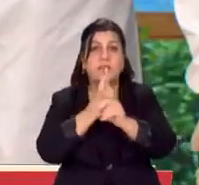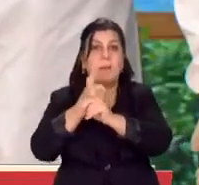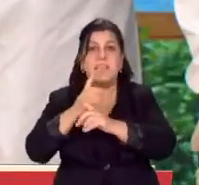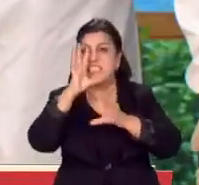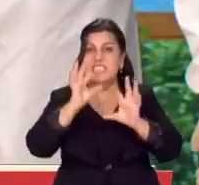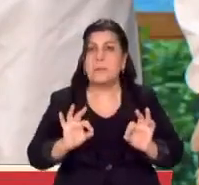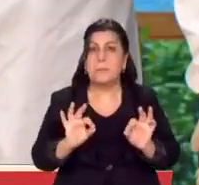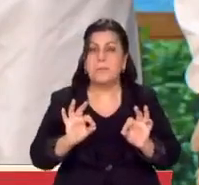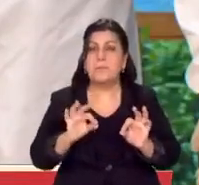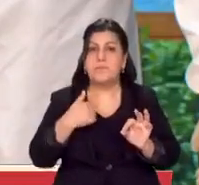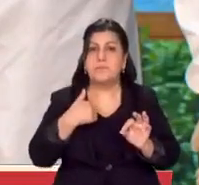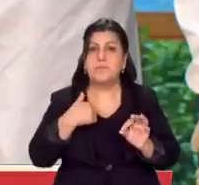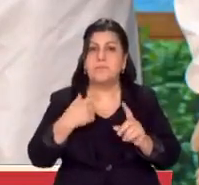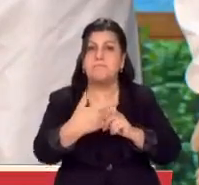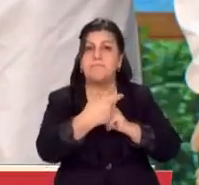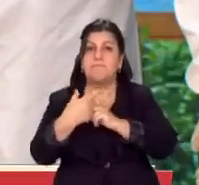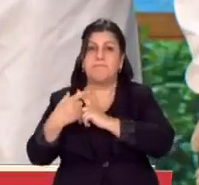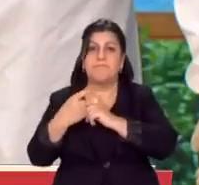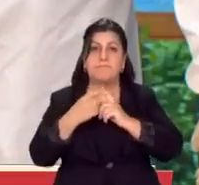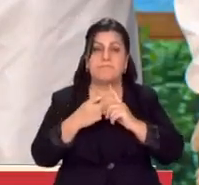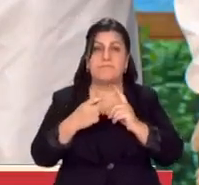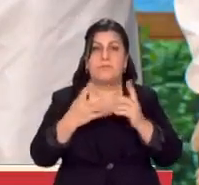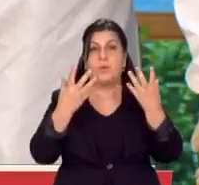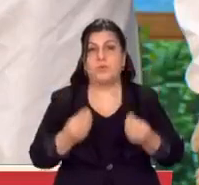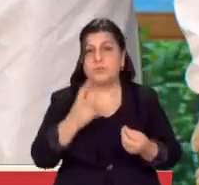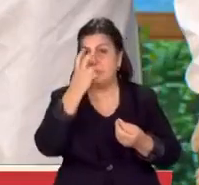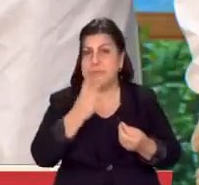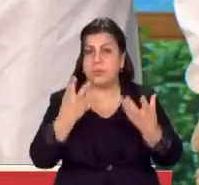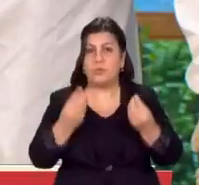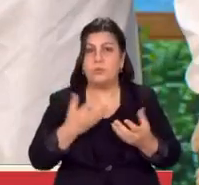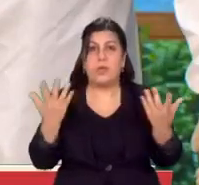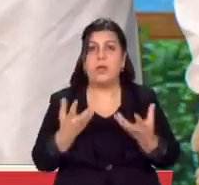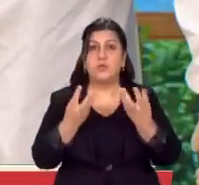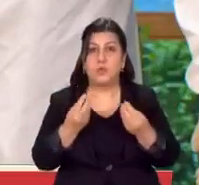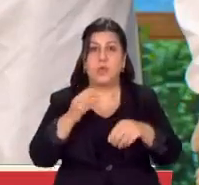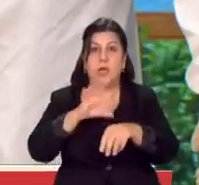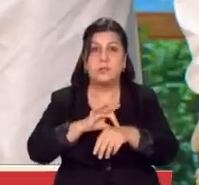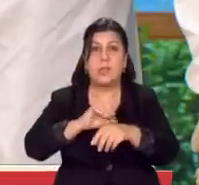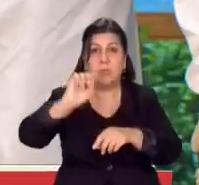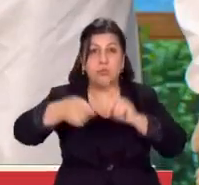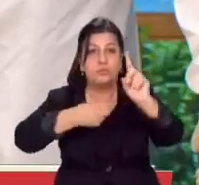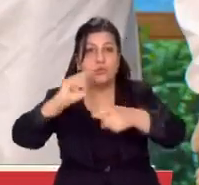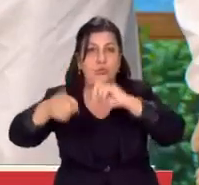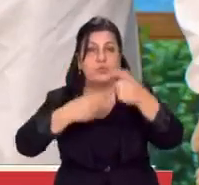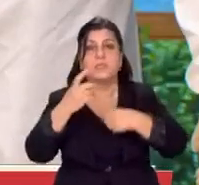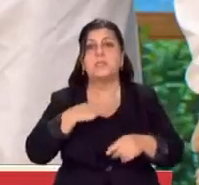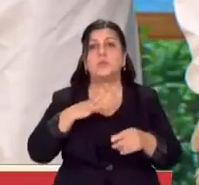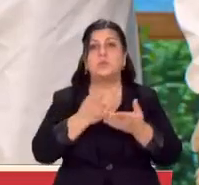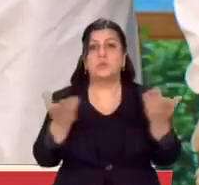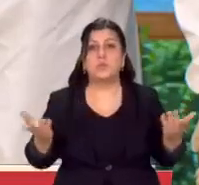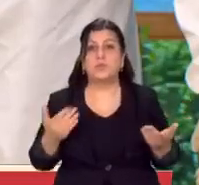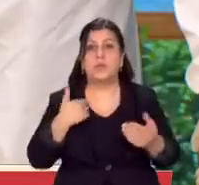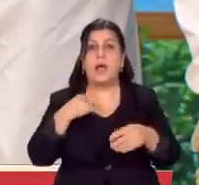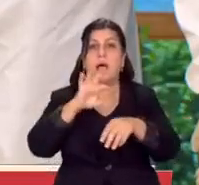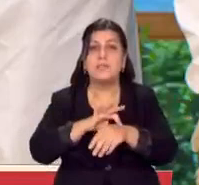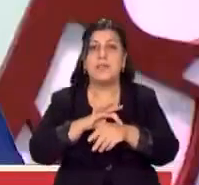da temaslarına izole edeceğiz yani şöyle olacak daha çok vaka tespit etmek istiyoruz Aynen söylediğin gibi bak